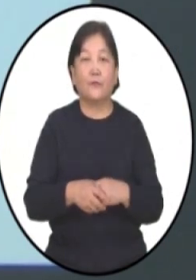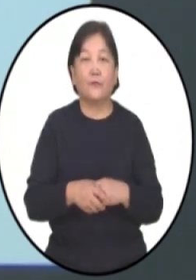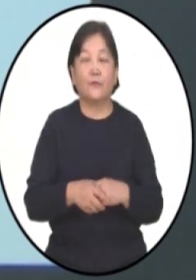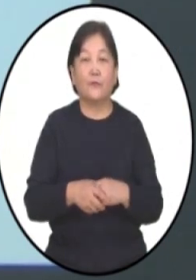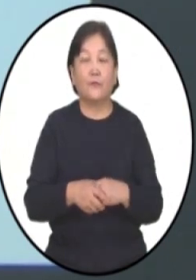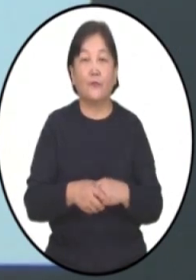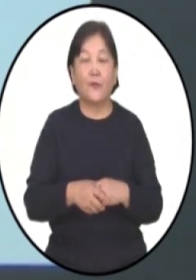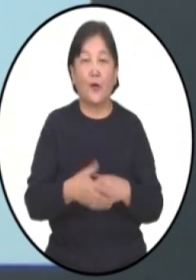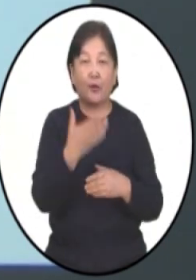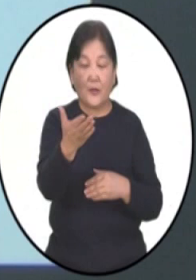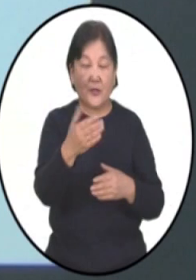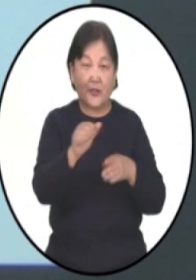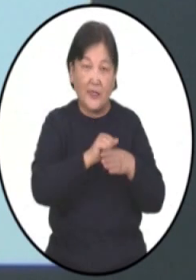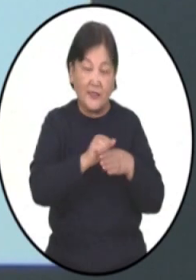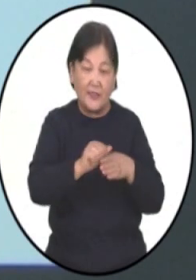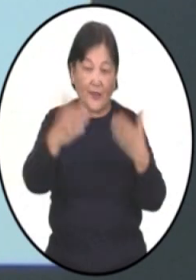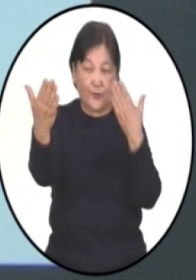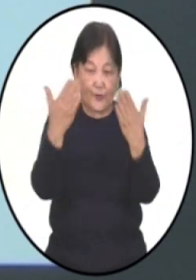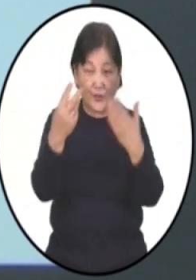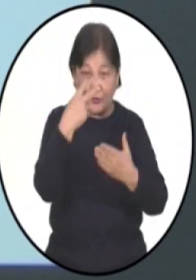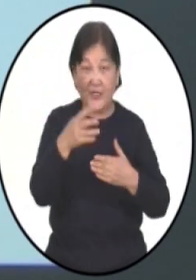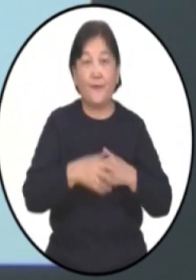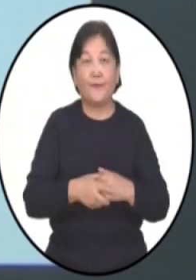За цөмөрөөр дасглаа тулгаж үзье.